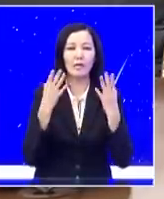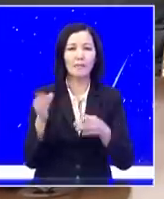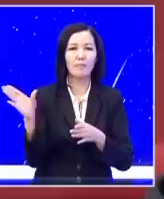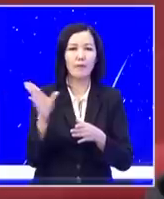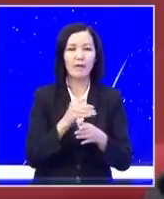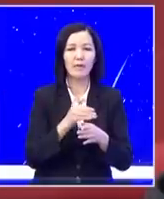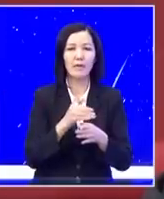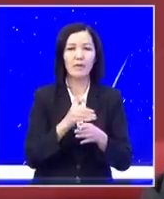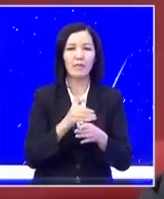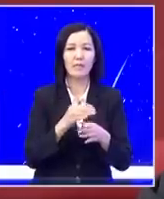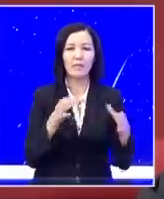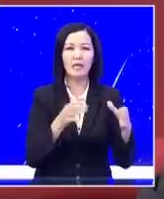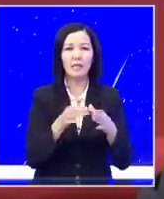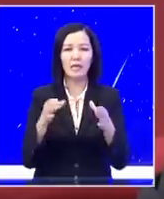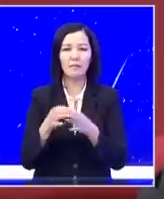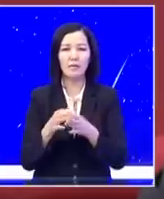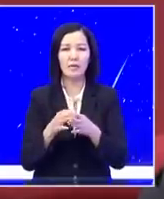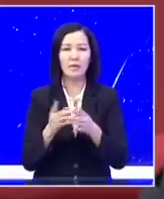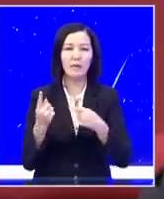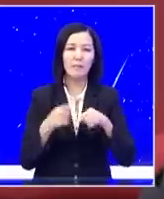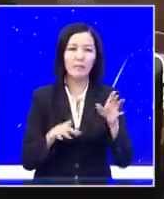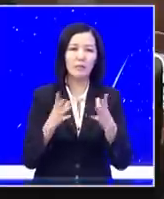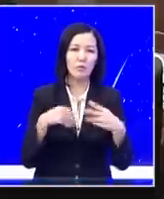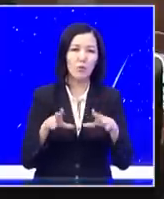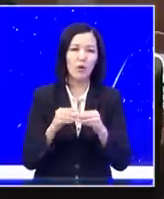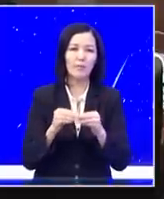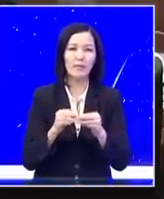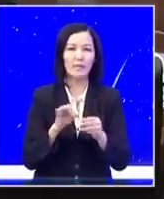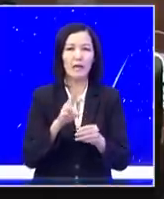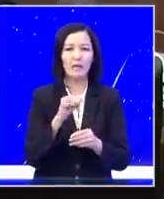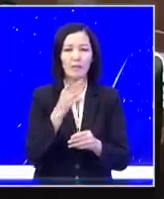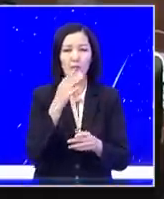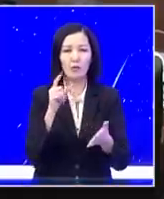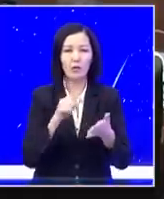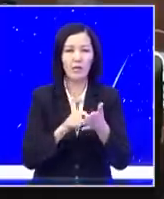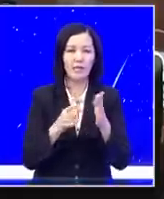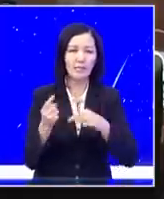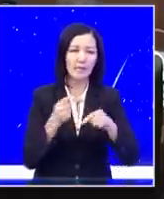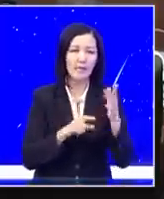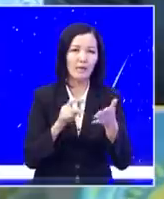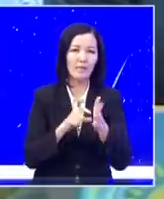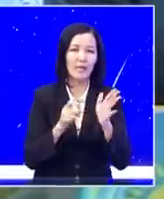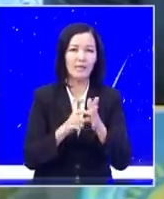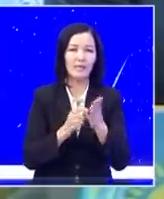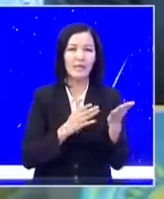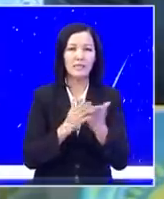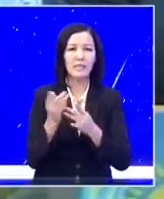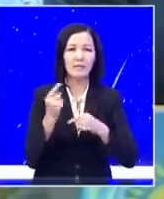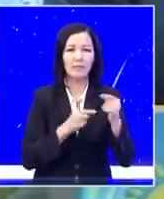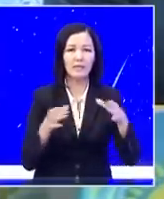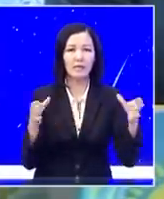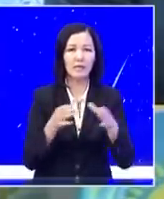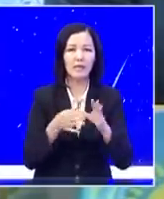дейін барлық мүдделі тараппен бизнес қоғамдастық, оның ішінде Атамекен ұлттық кәсіпкерлер палатасы мен салалық бизнес